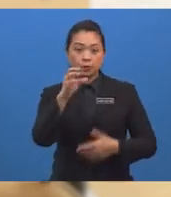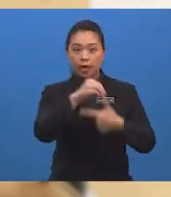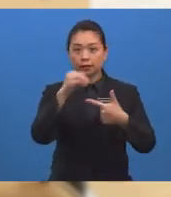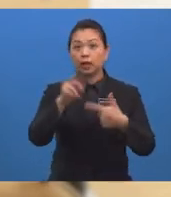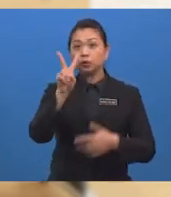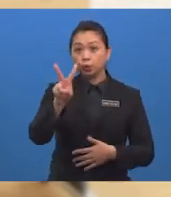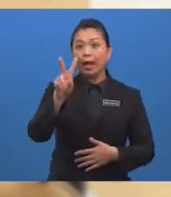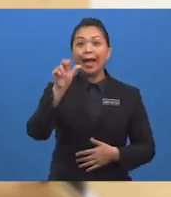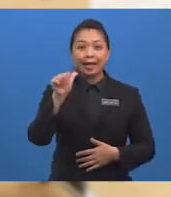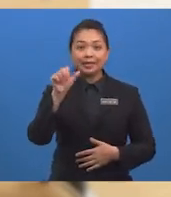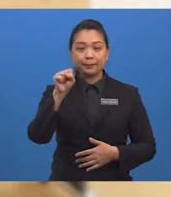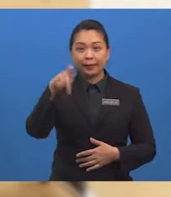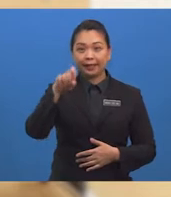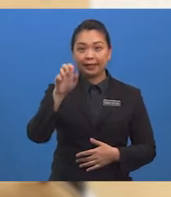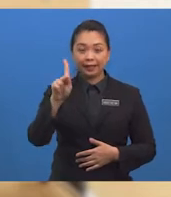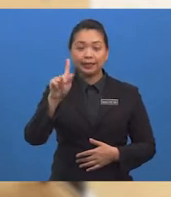1 atau 2 aspek sahaja.